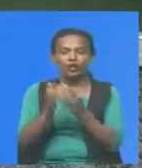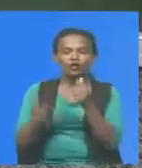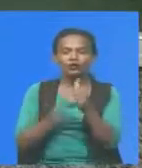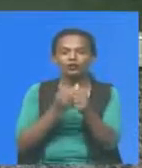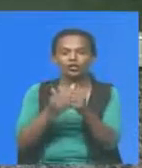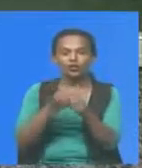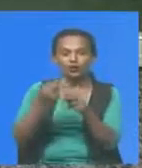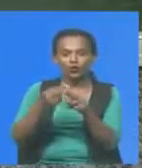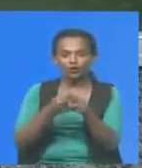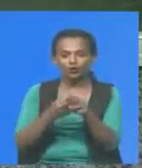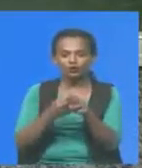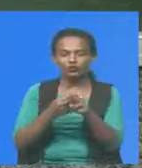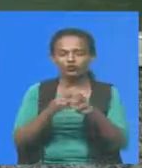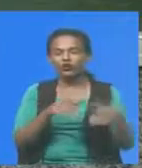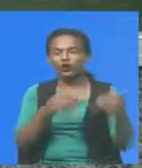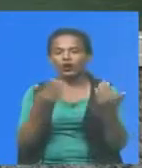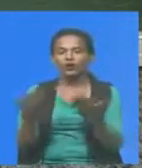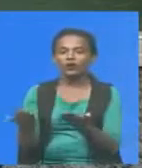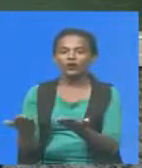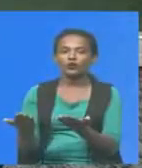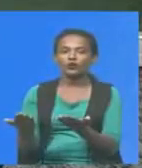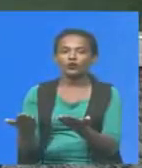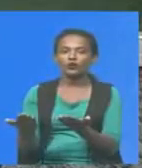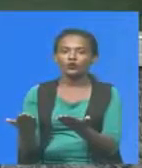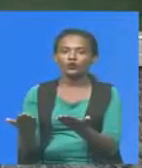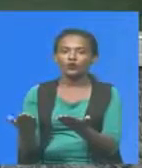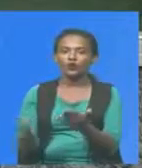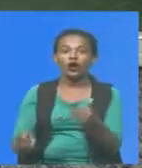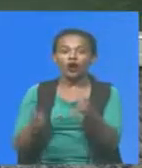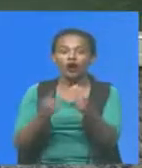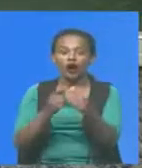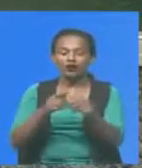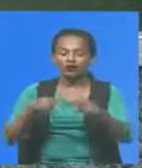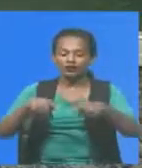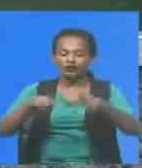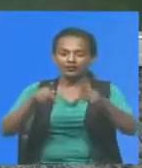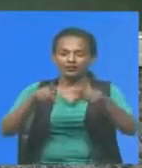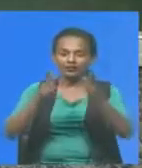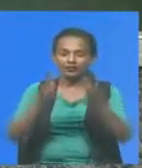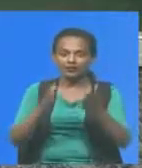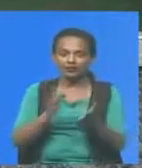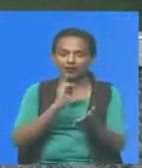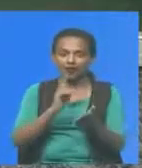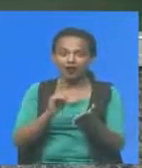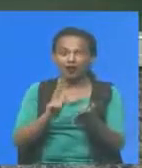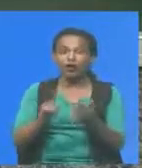ባጭሩ አቀርባለሁ። አንድ፣ ግብርና። በ2008